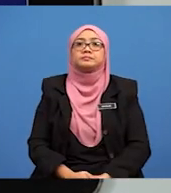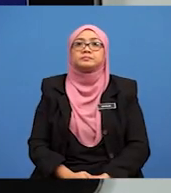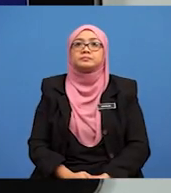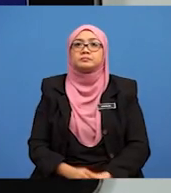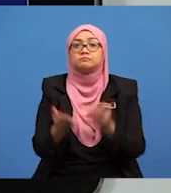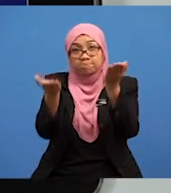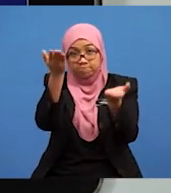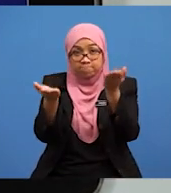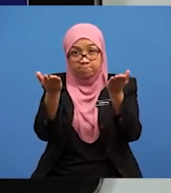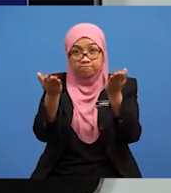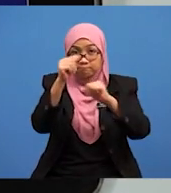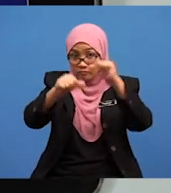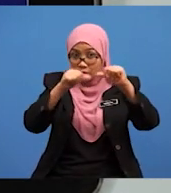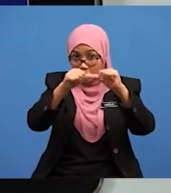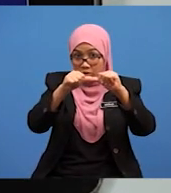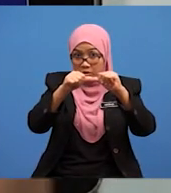ini stabil atau tidak stabil?